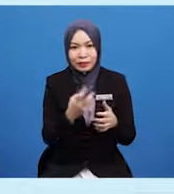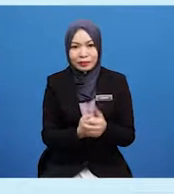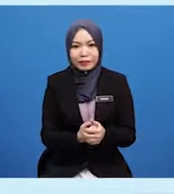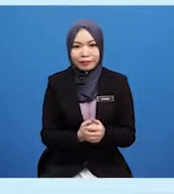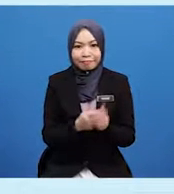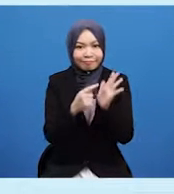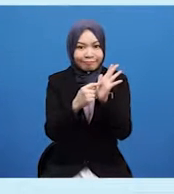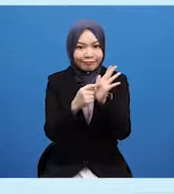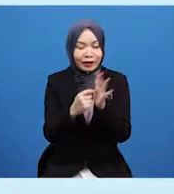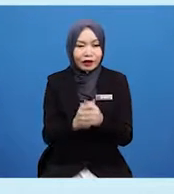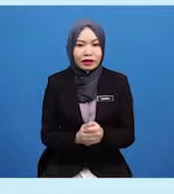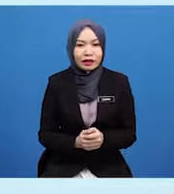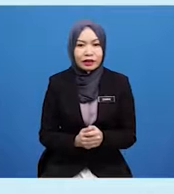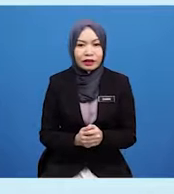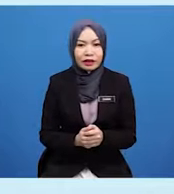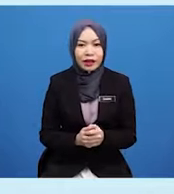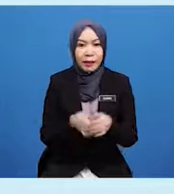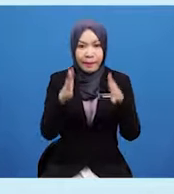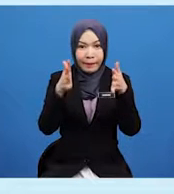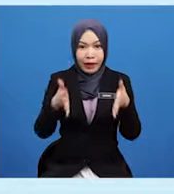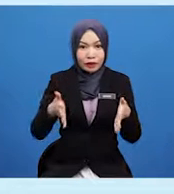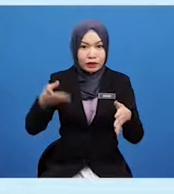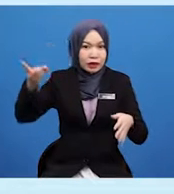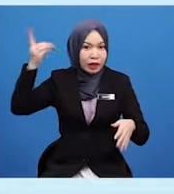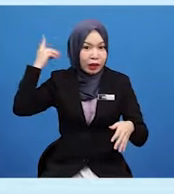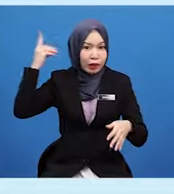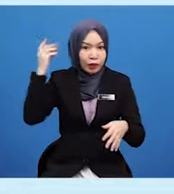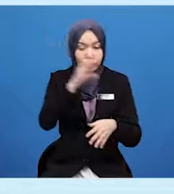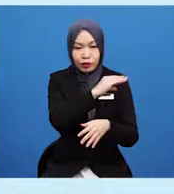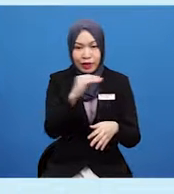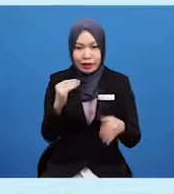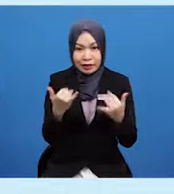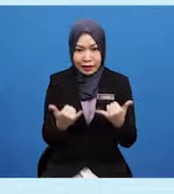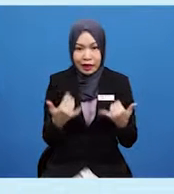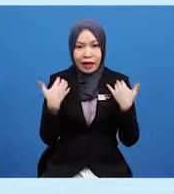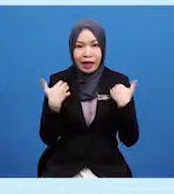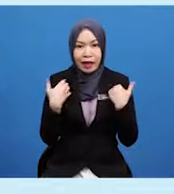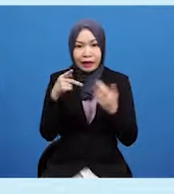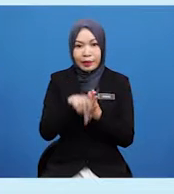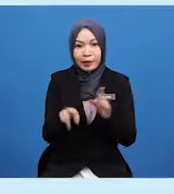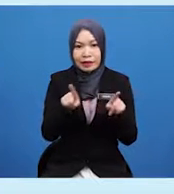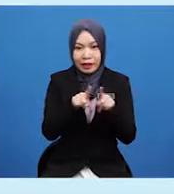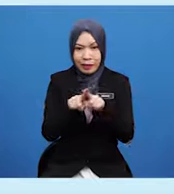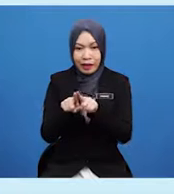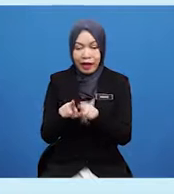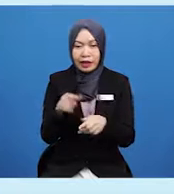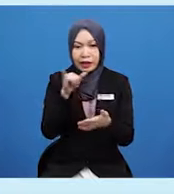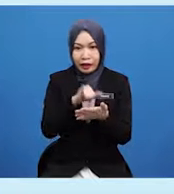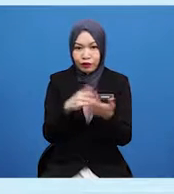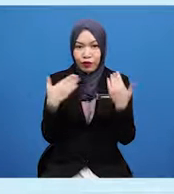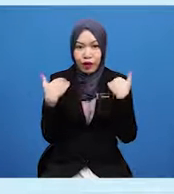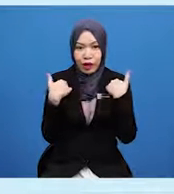dan manusia pada zaman sekarang kita mempunyai persamaan yaitu keperluan untuk makan